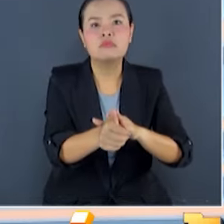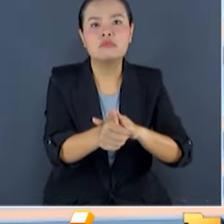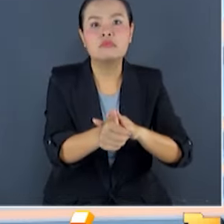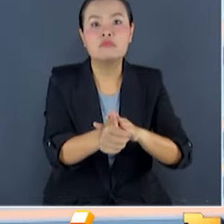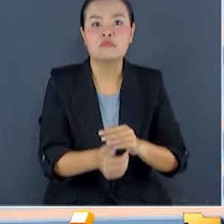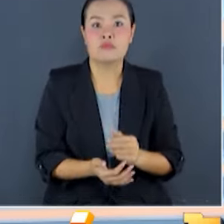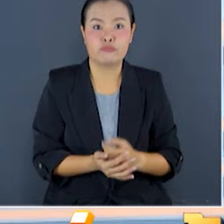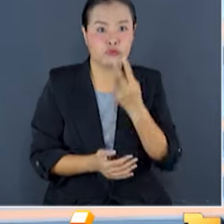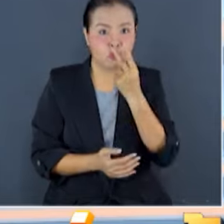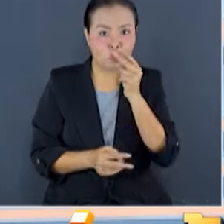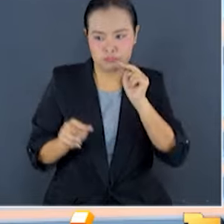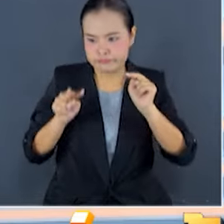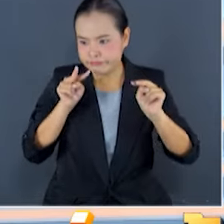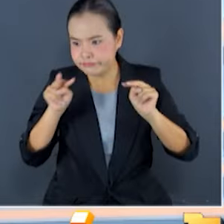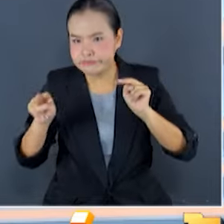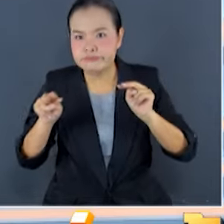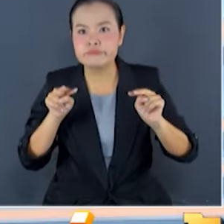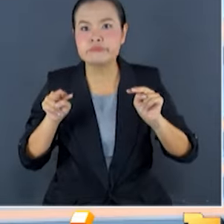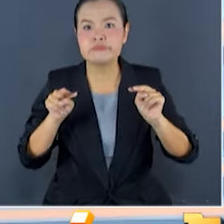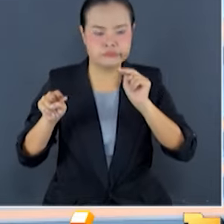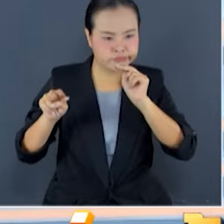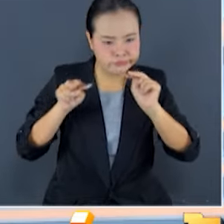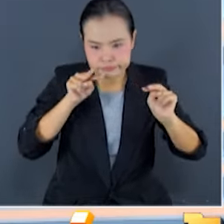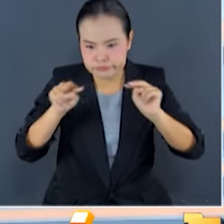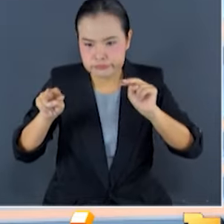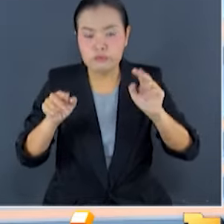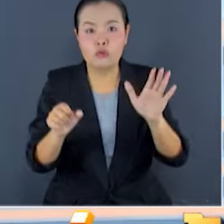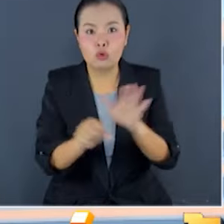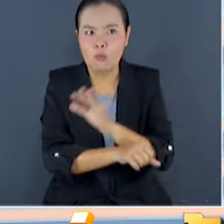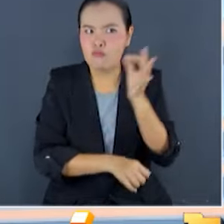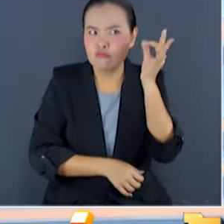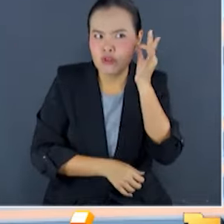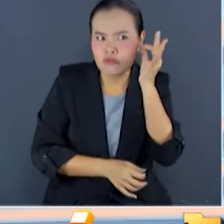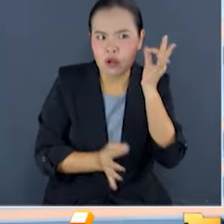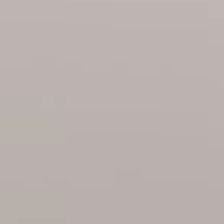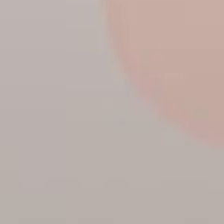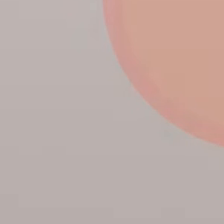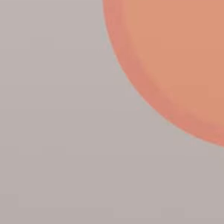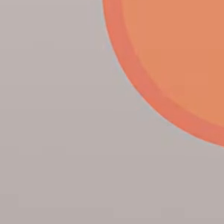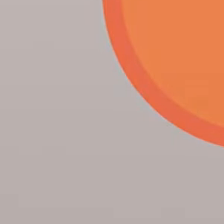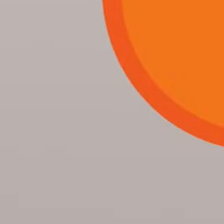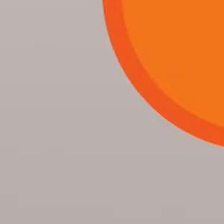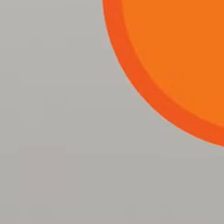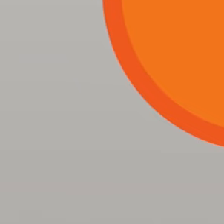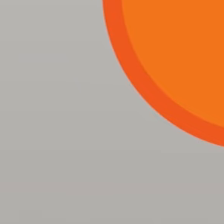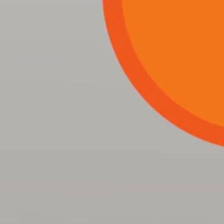เวลาดูใครจะช่วยใครมันต้องดูให้รอบด้านมันต้องฟังให้ครบทุกมุมนะครับผม